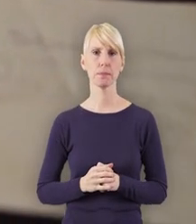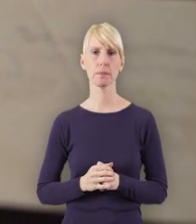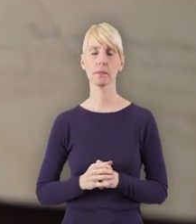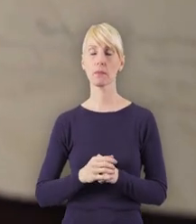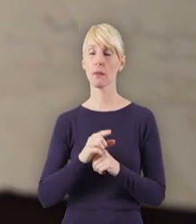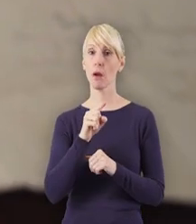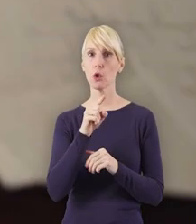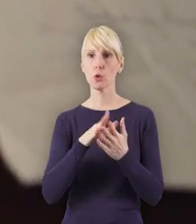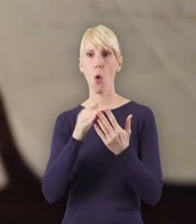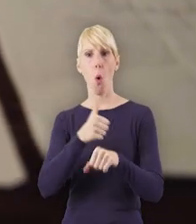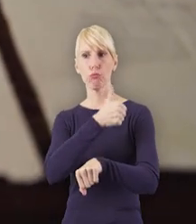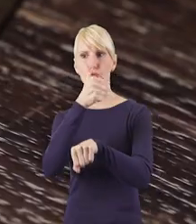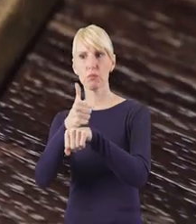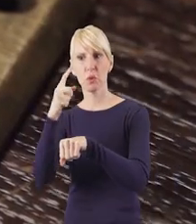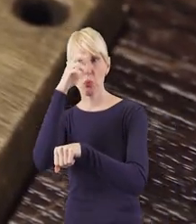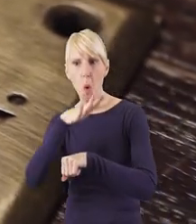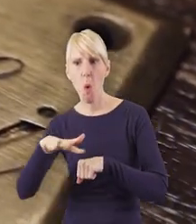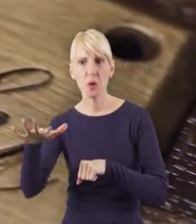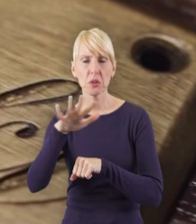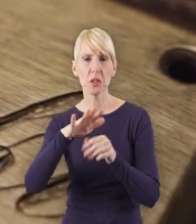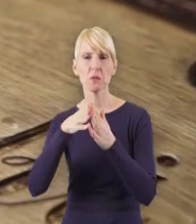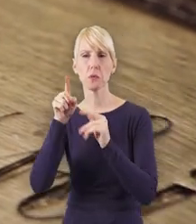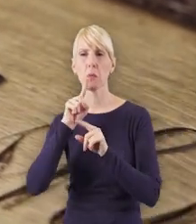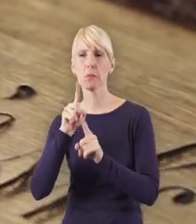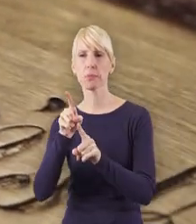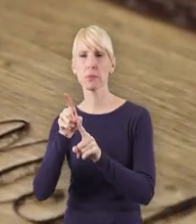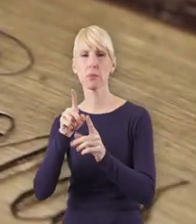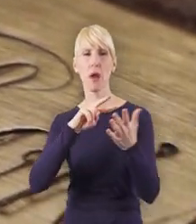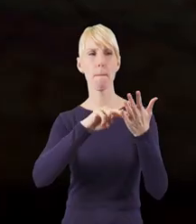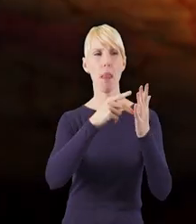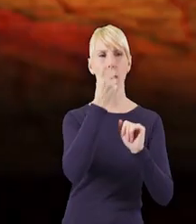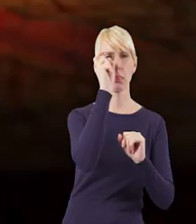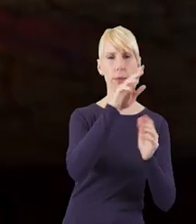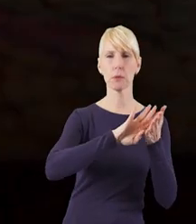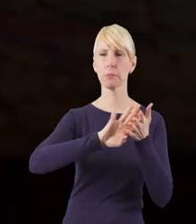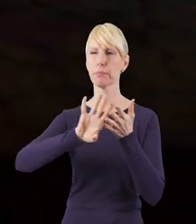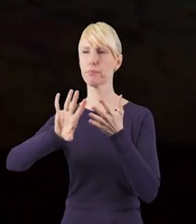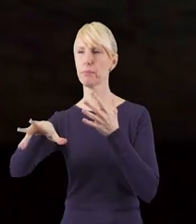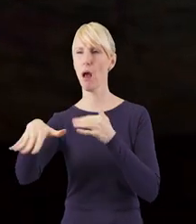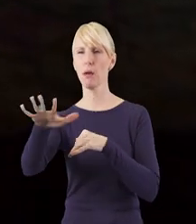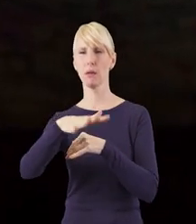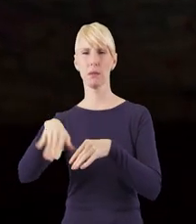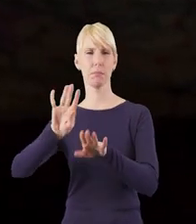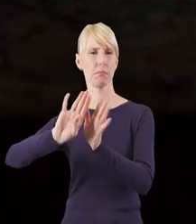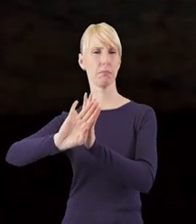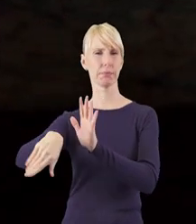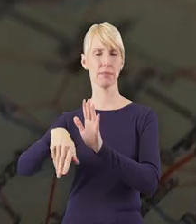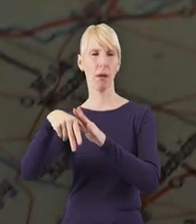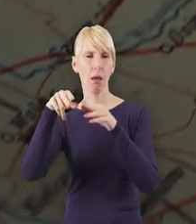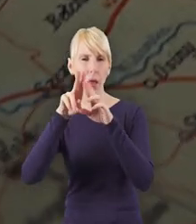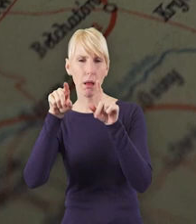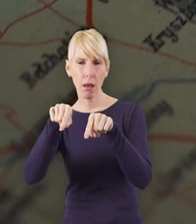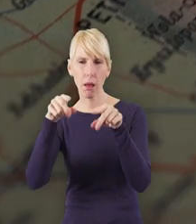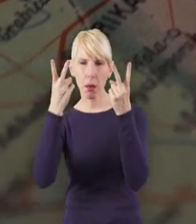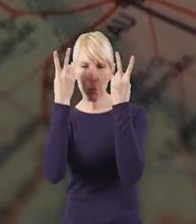Pozbawione ich przywództwa społeczeństwo miało stać się w planach Niemców bezwolną masą,